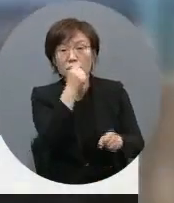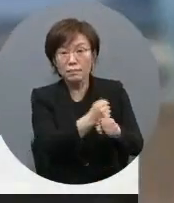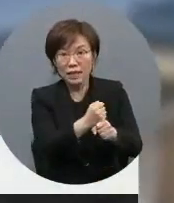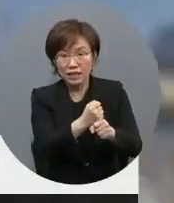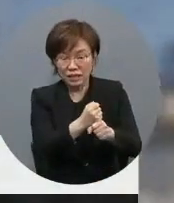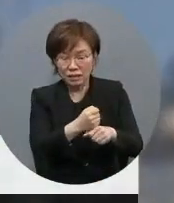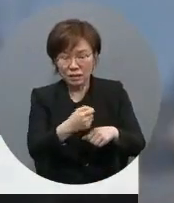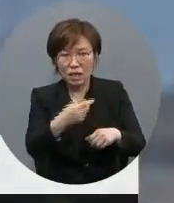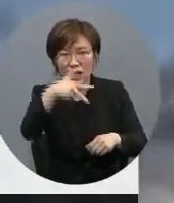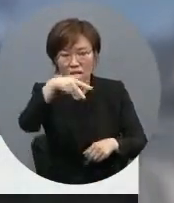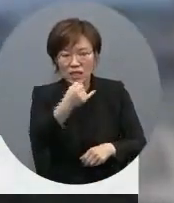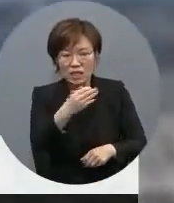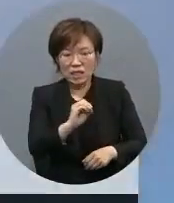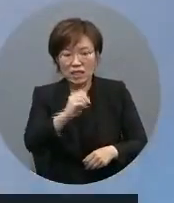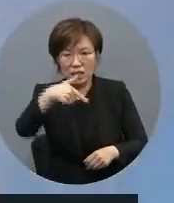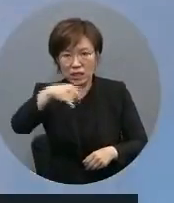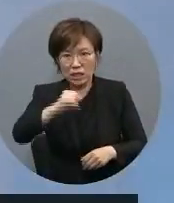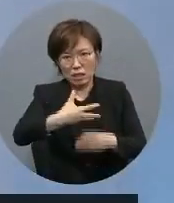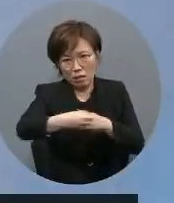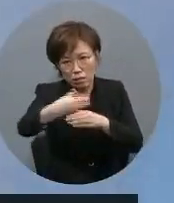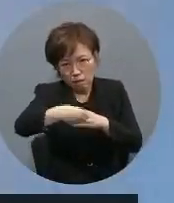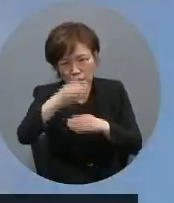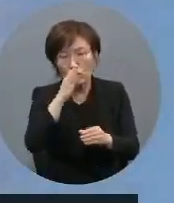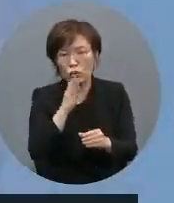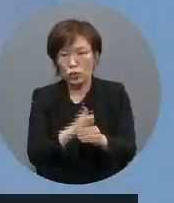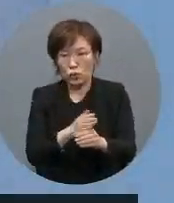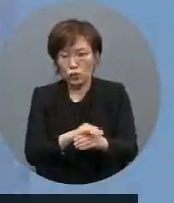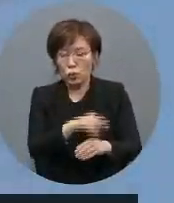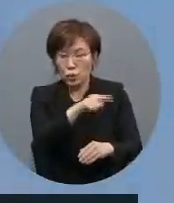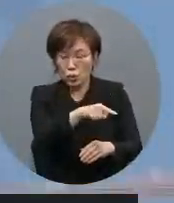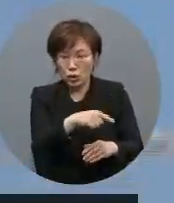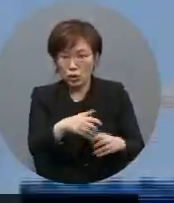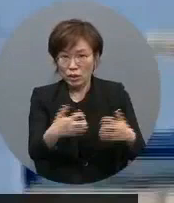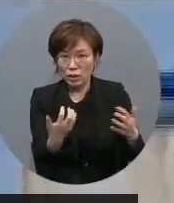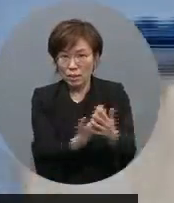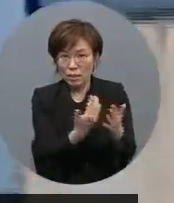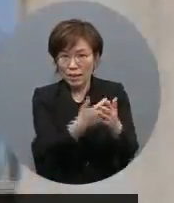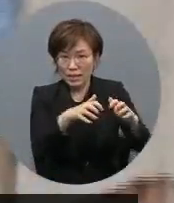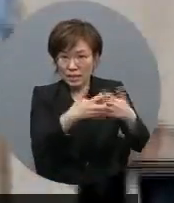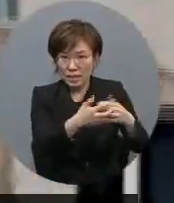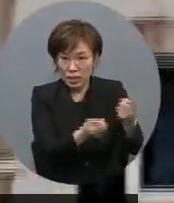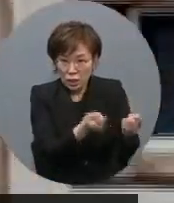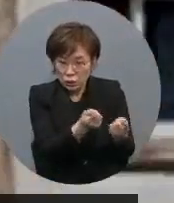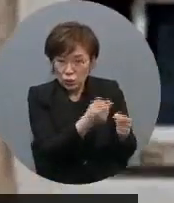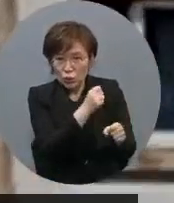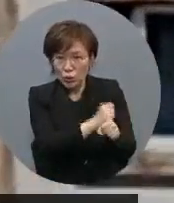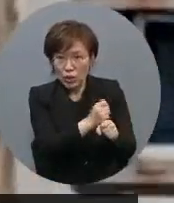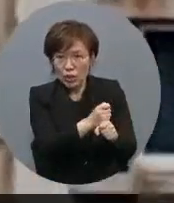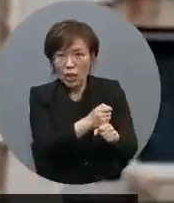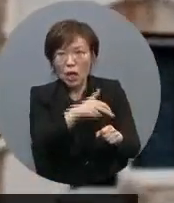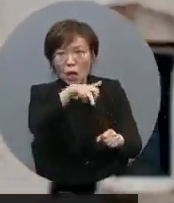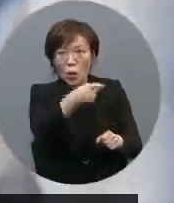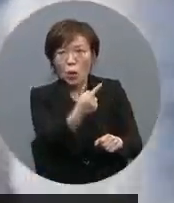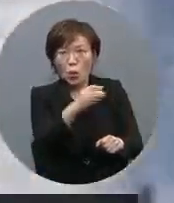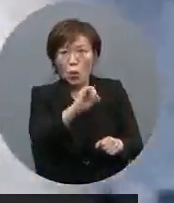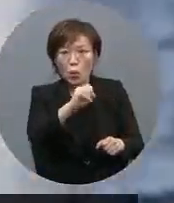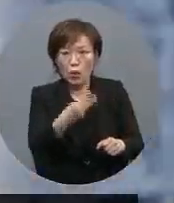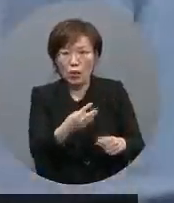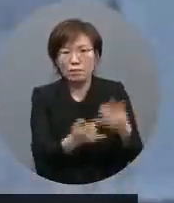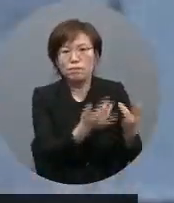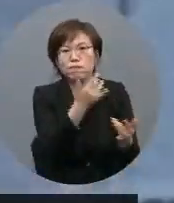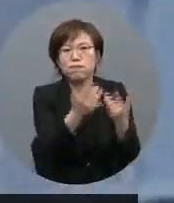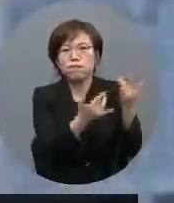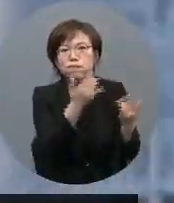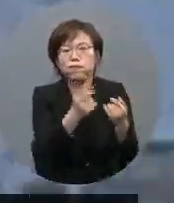증기가 외부로 강제 배출되는 겁니다. 터빈실의 발전기 전압을 조절하는 여자기의 코일이 타면서 화재가